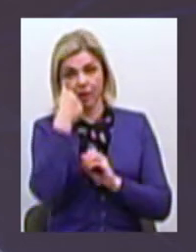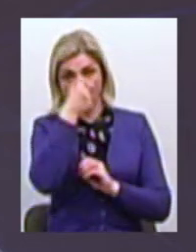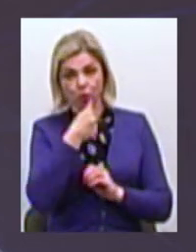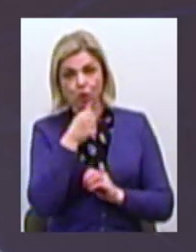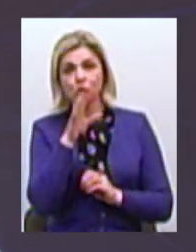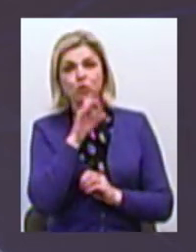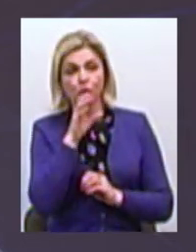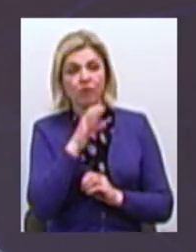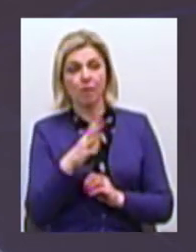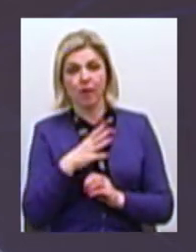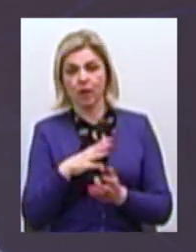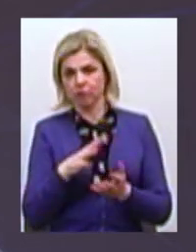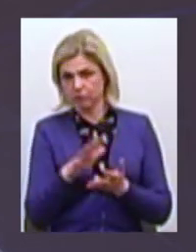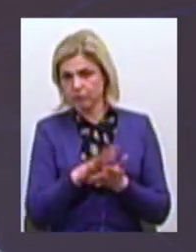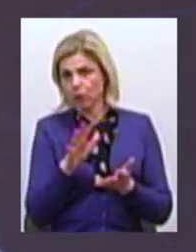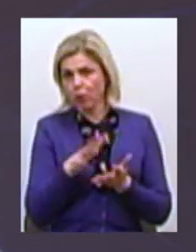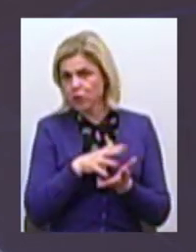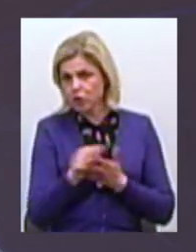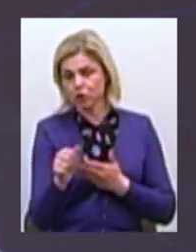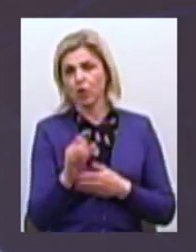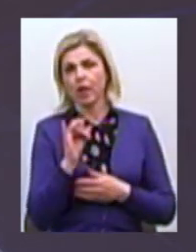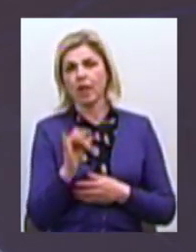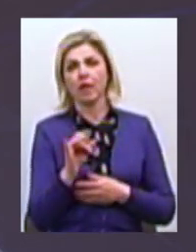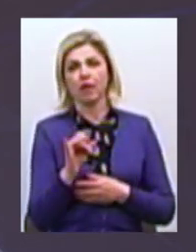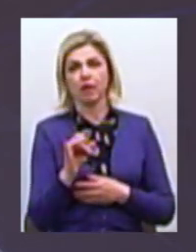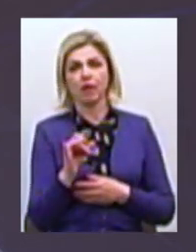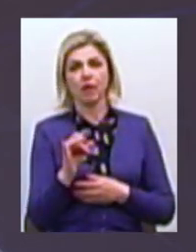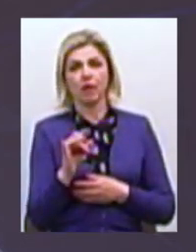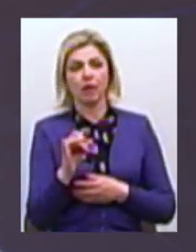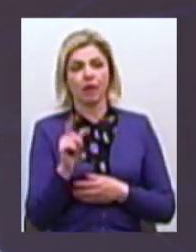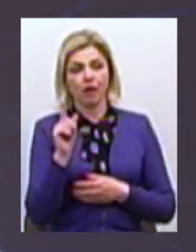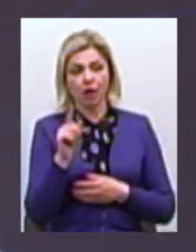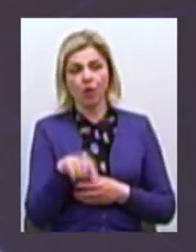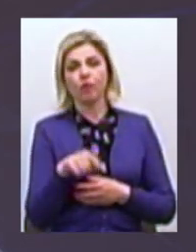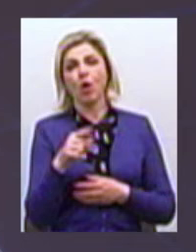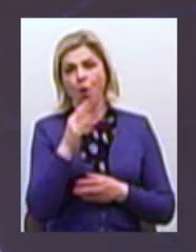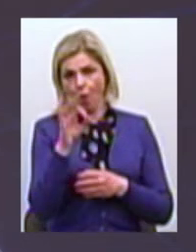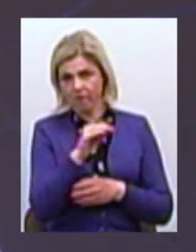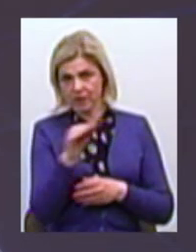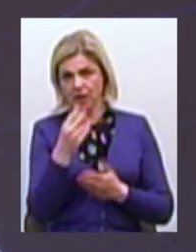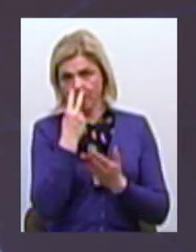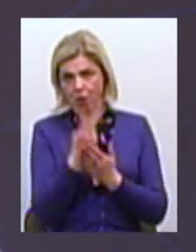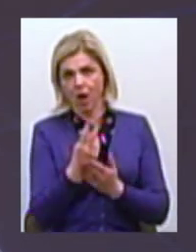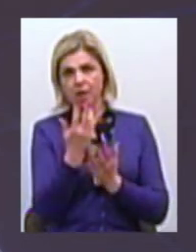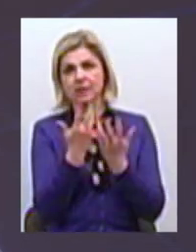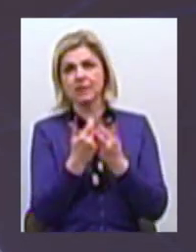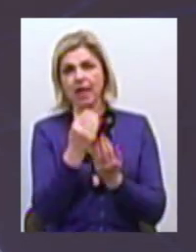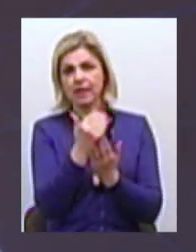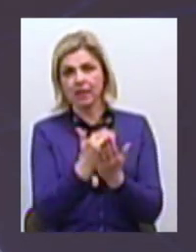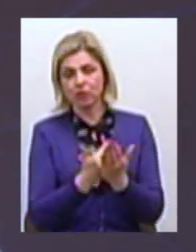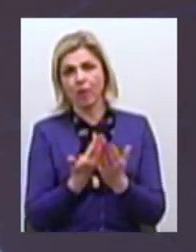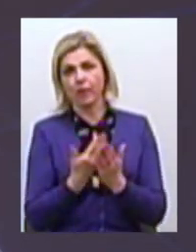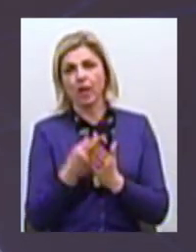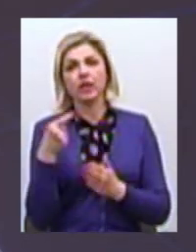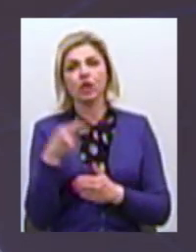собаки во Львові були уничтожені, і КП «Лев» в ті роки навіть офіційно показувало статистику, порядка тисячі, около